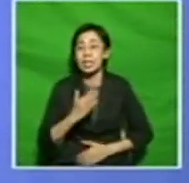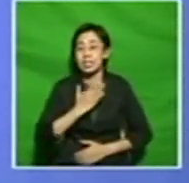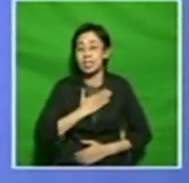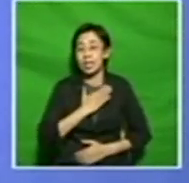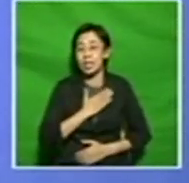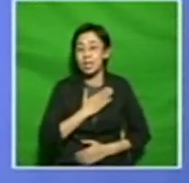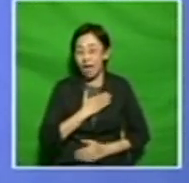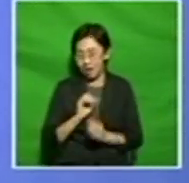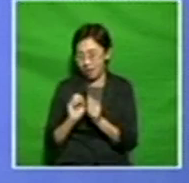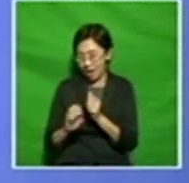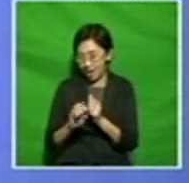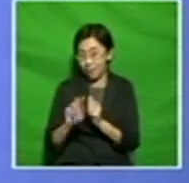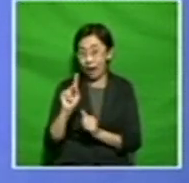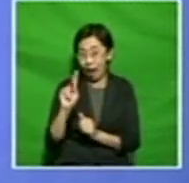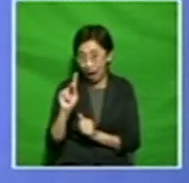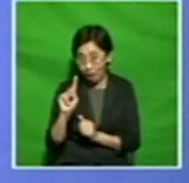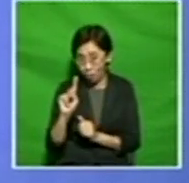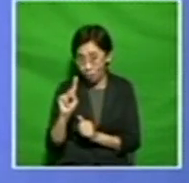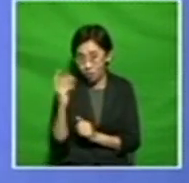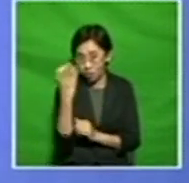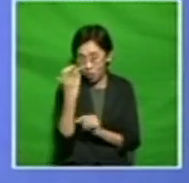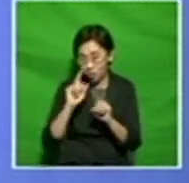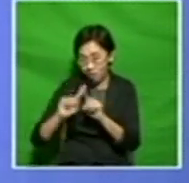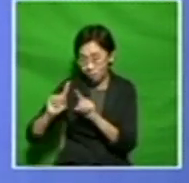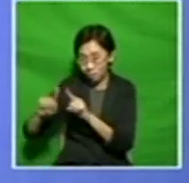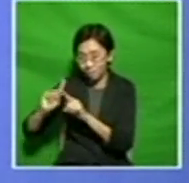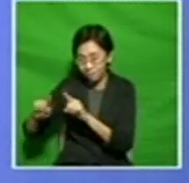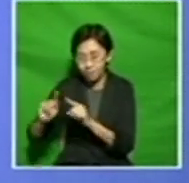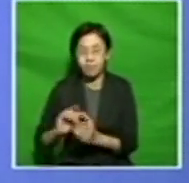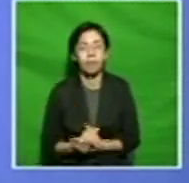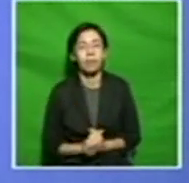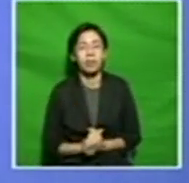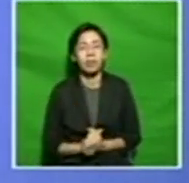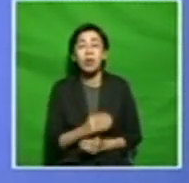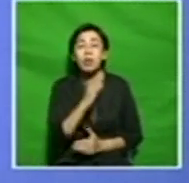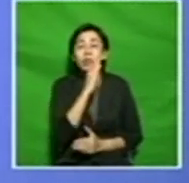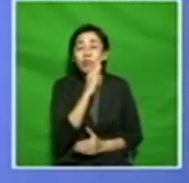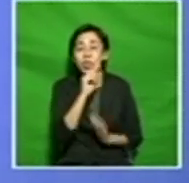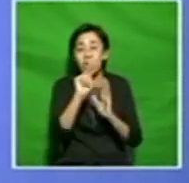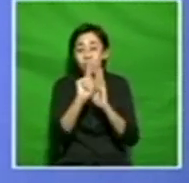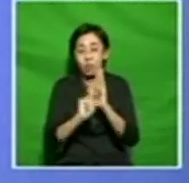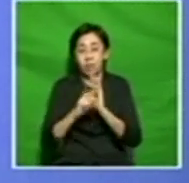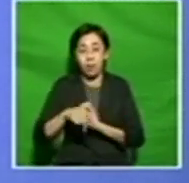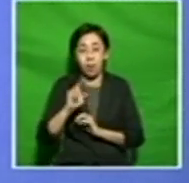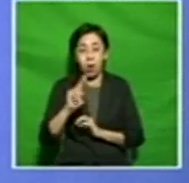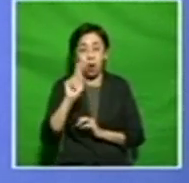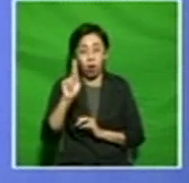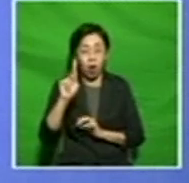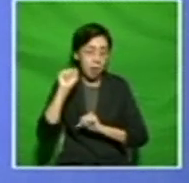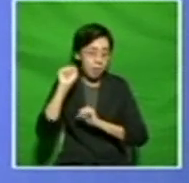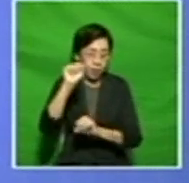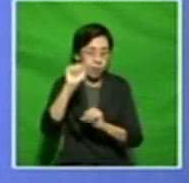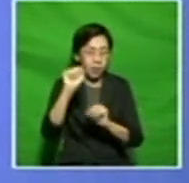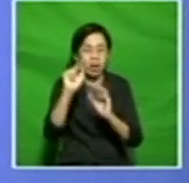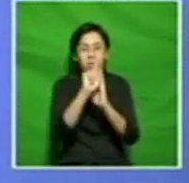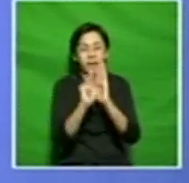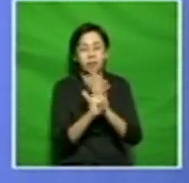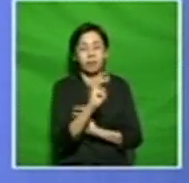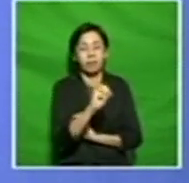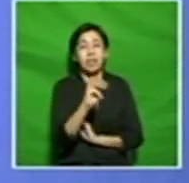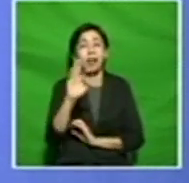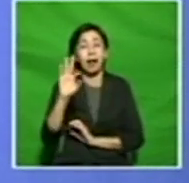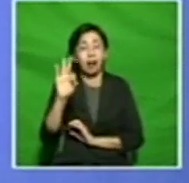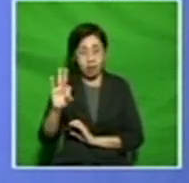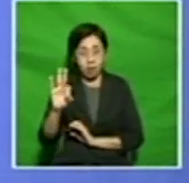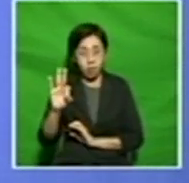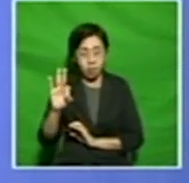ยวกับสื่อมันก็มีด้วยเพราะว่าโดยผลของการใช้พระราชกำหนดนั้นเนี่ยมาตรา9ของพระราชกำหนดเขาก็บอกเอาไว้